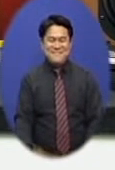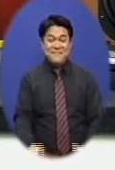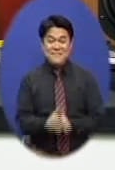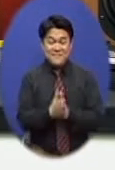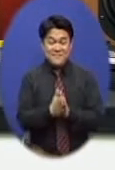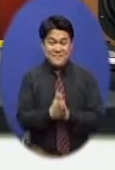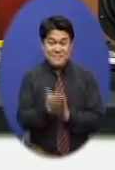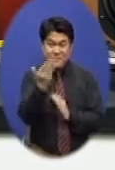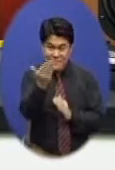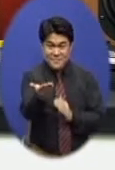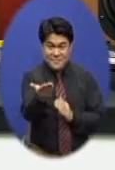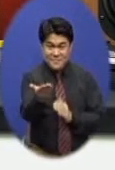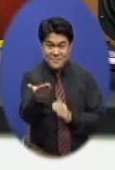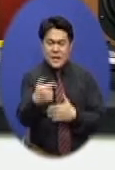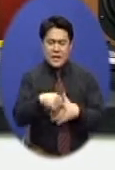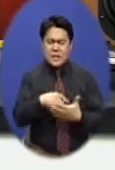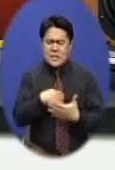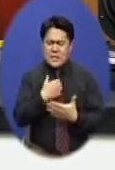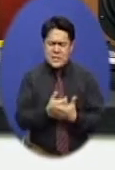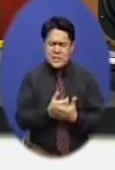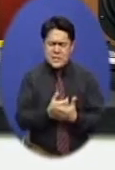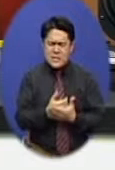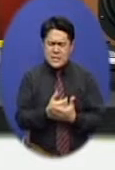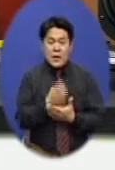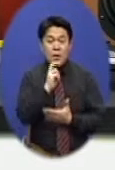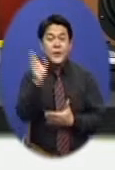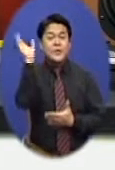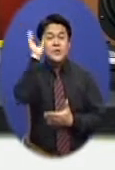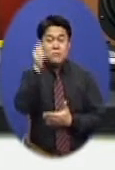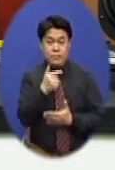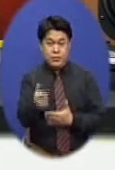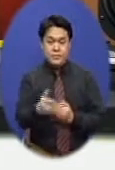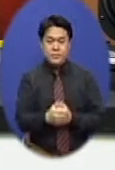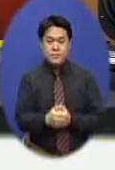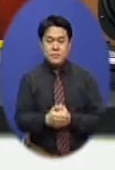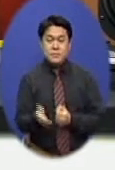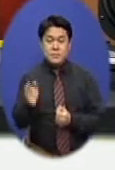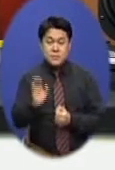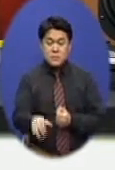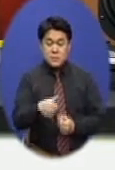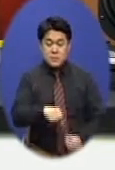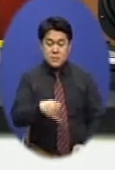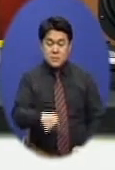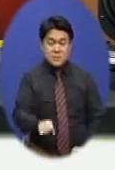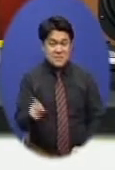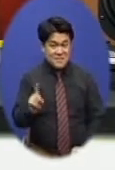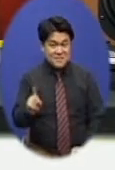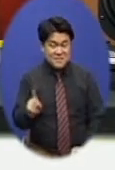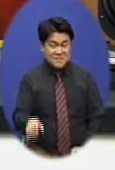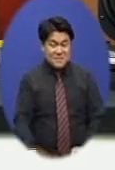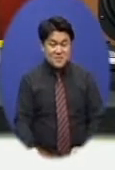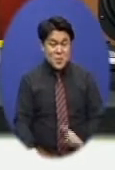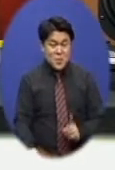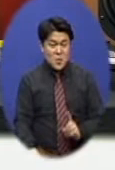그럼 일단 아버님의 이렇게 가슴을 올리셨다고 하니까 노래가 기대가 되고요. 네. 그 아버님 그나저나 그 자제분들이 네.